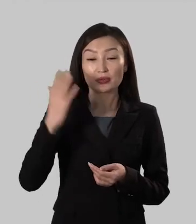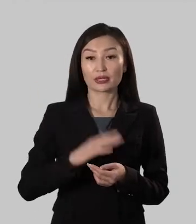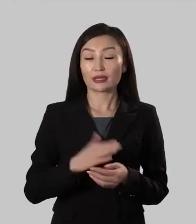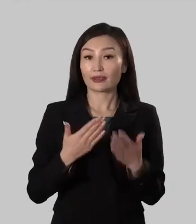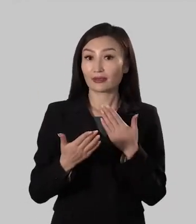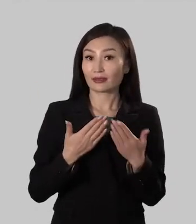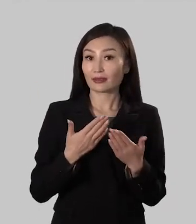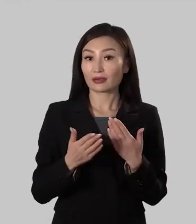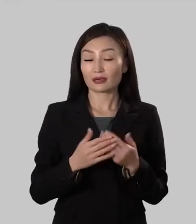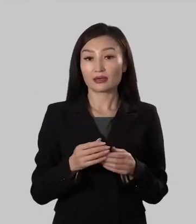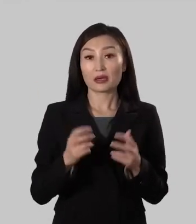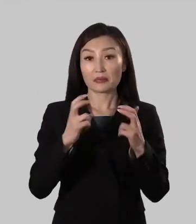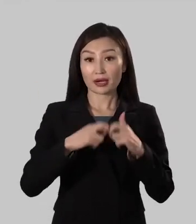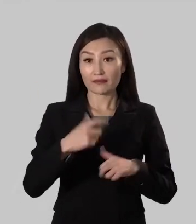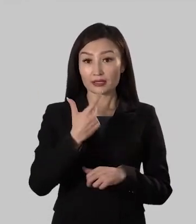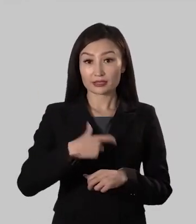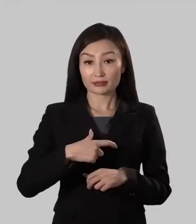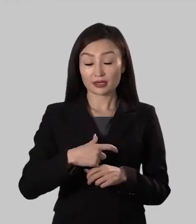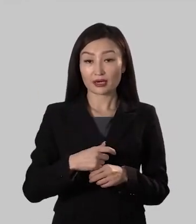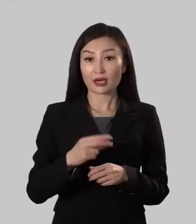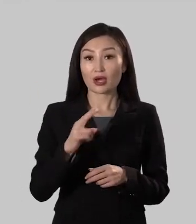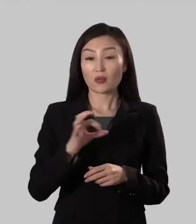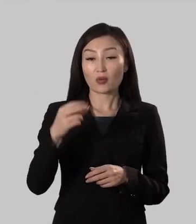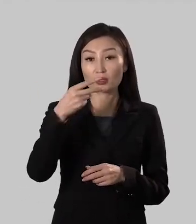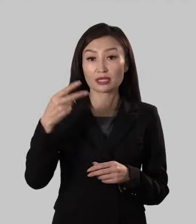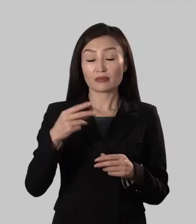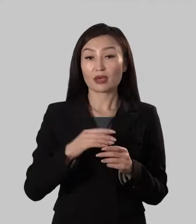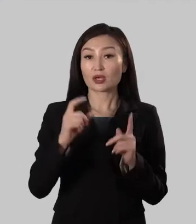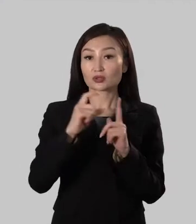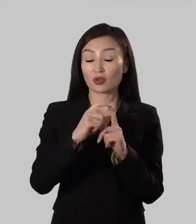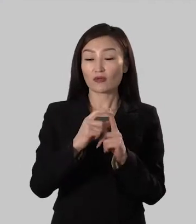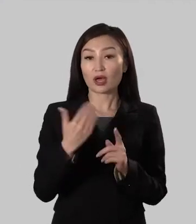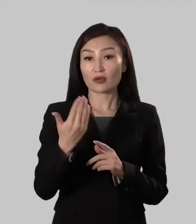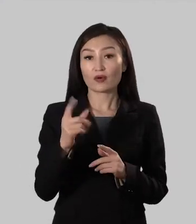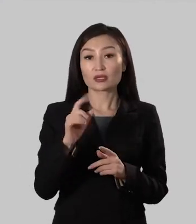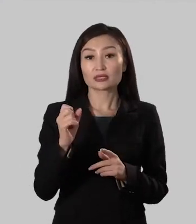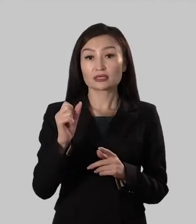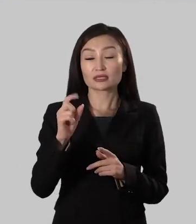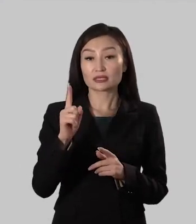или «Проверь себя» по теме слова и его лексическое значение.